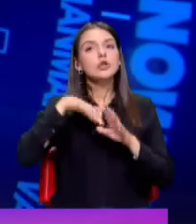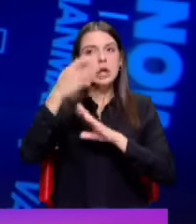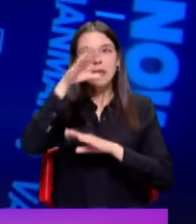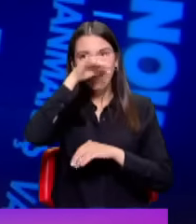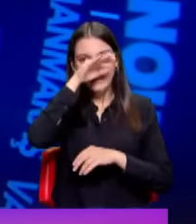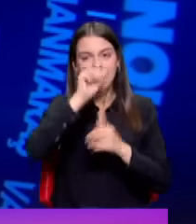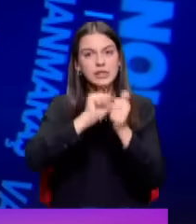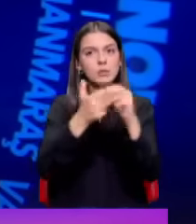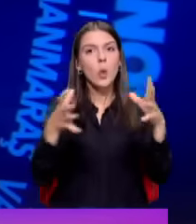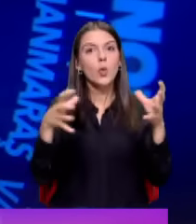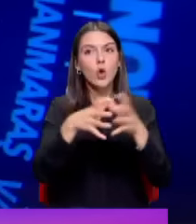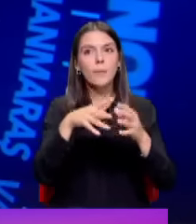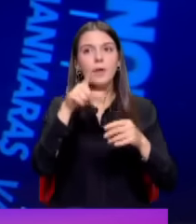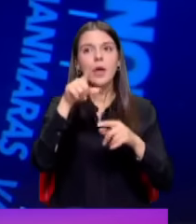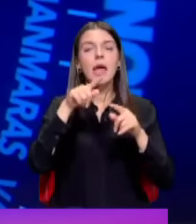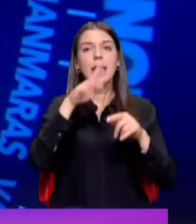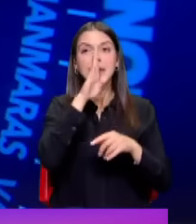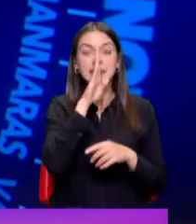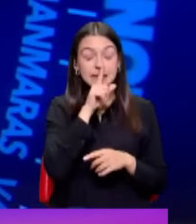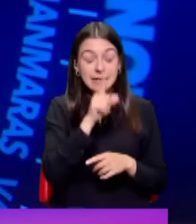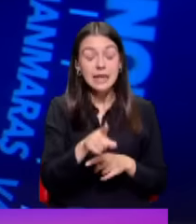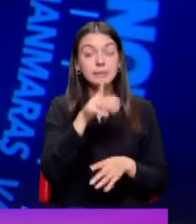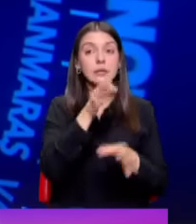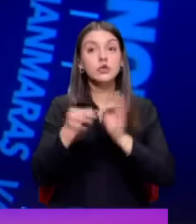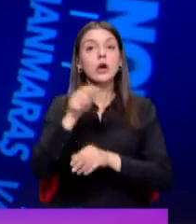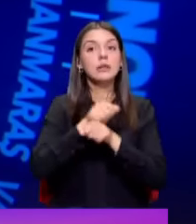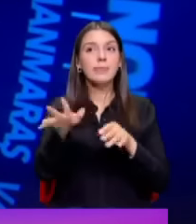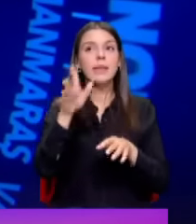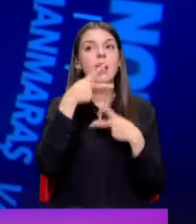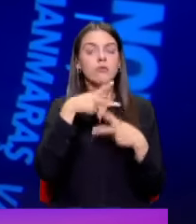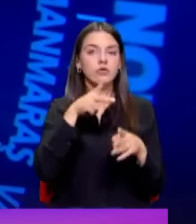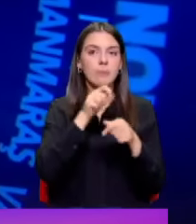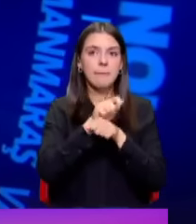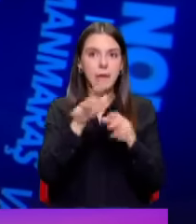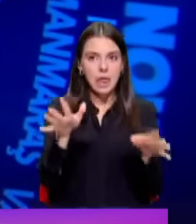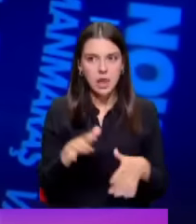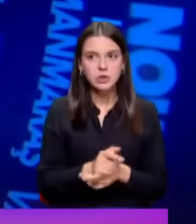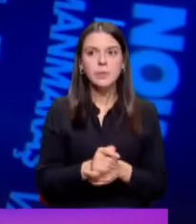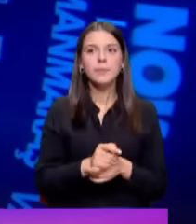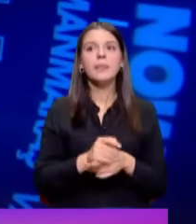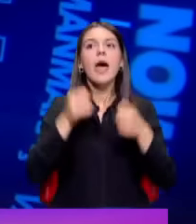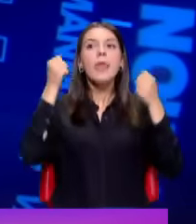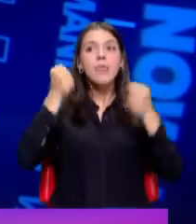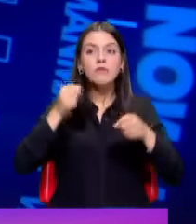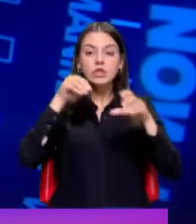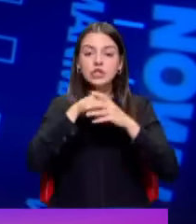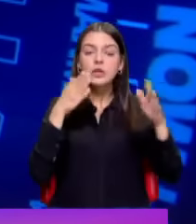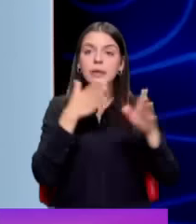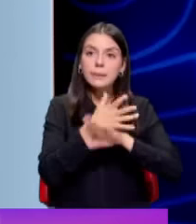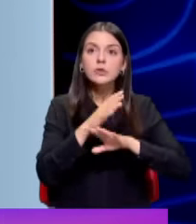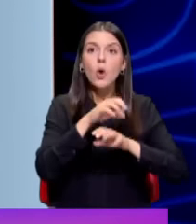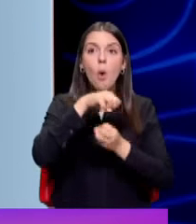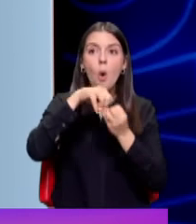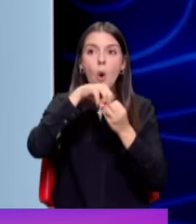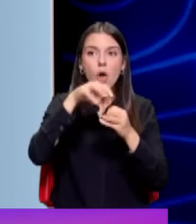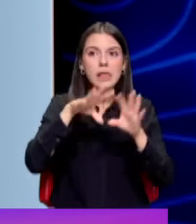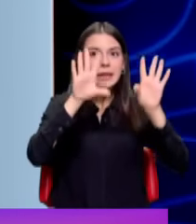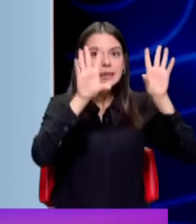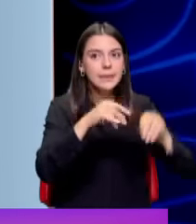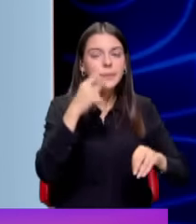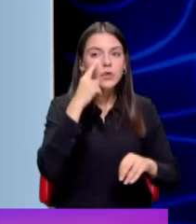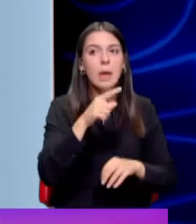Spor Kulübü resmi sosyal medya hesabından böyle bir açıklama yayınladı. Taraftarımızın içeri girmesi ve olayların yatışmasıyla başkanımız